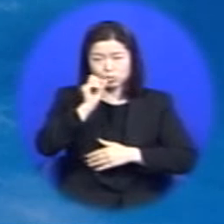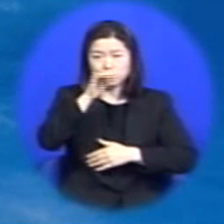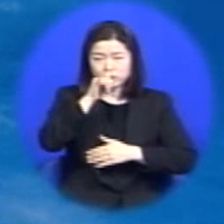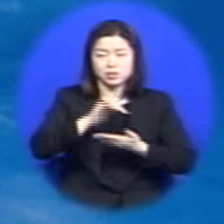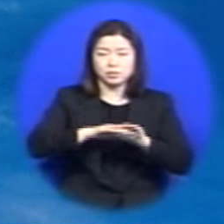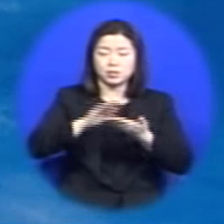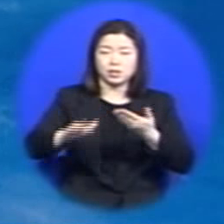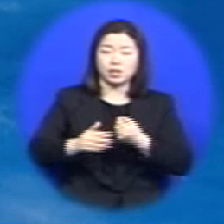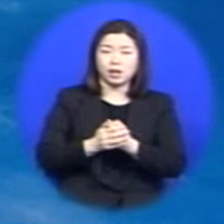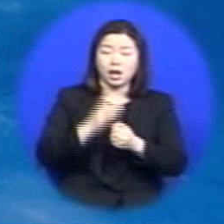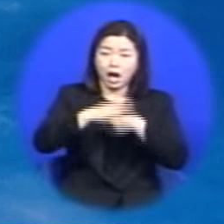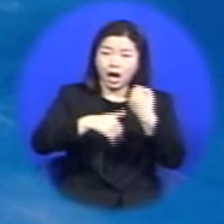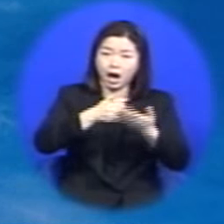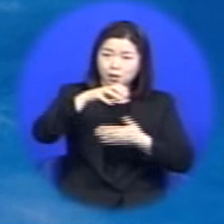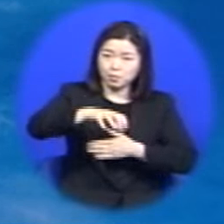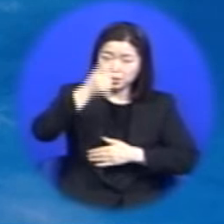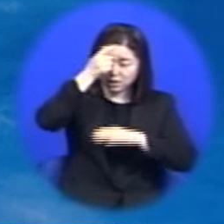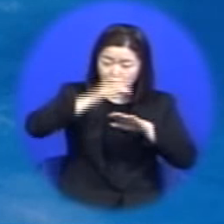하나님께 나가서 예배하지만